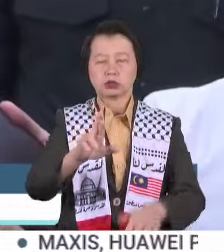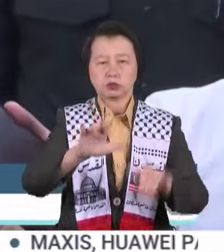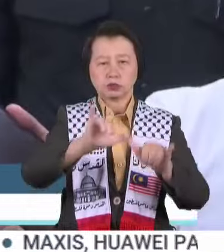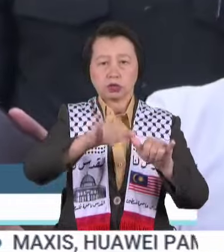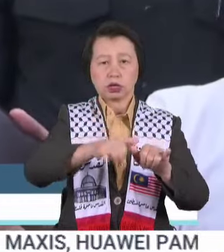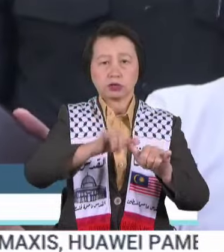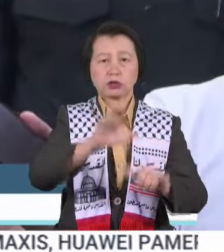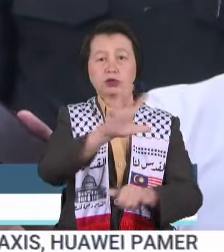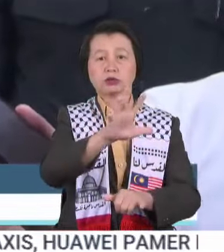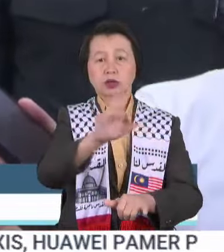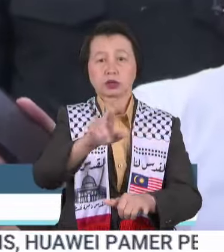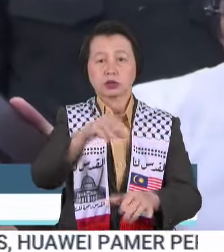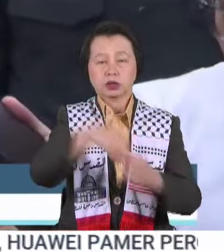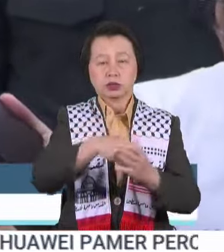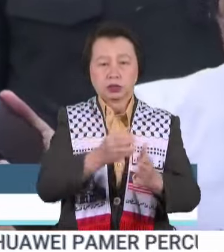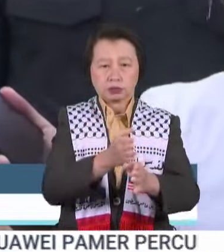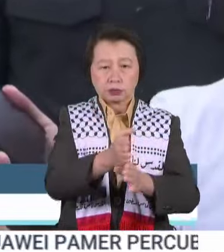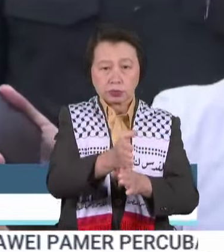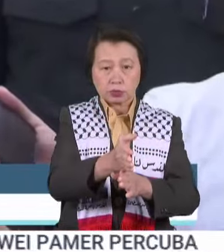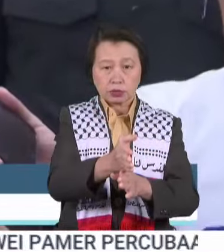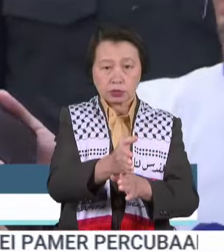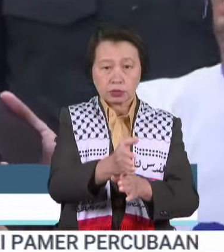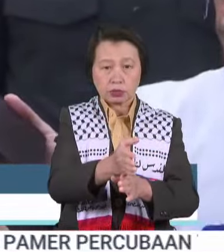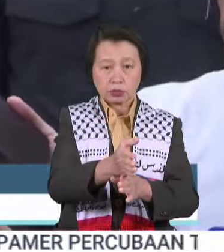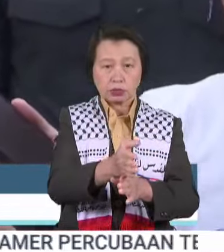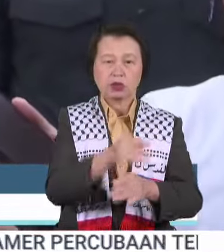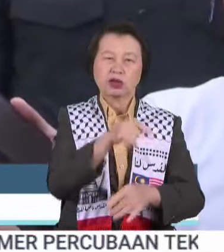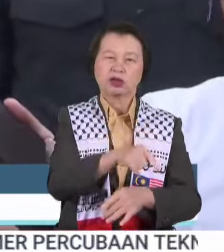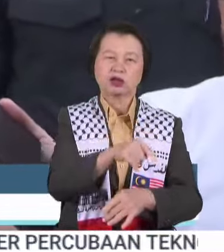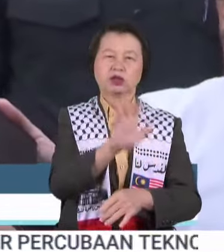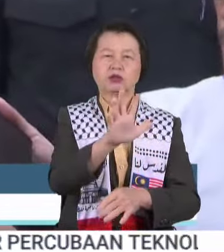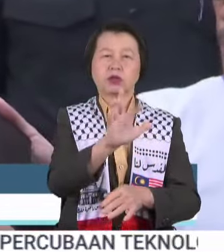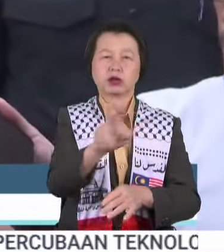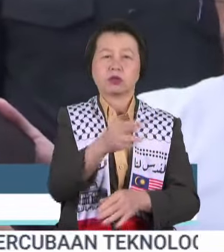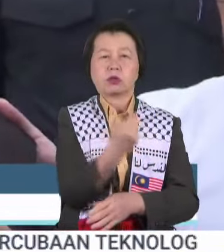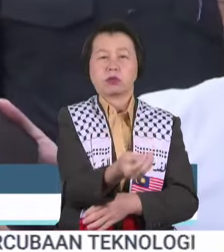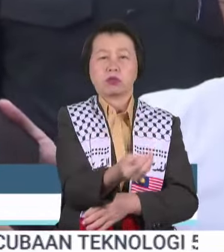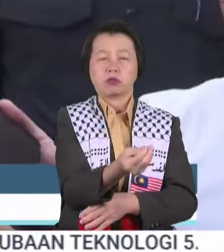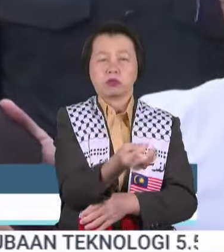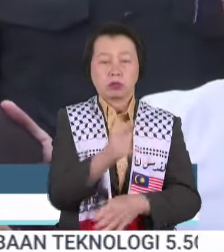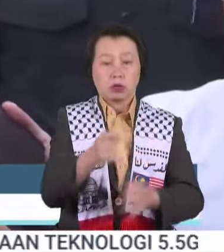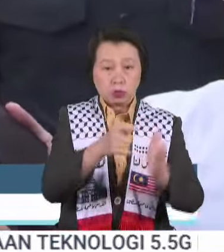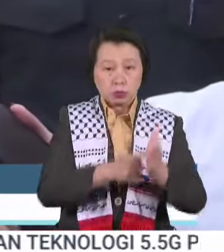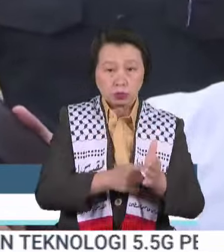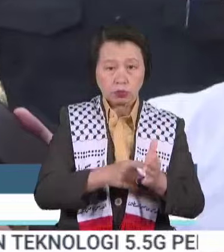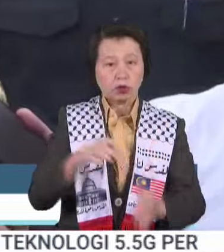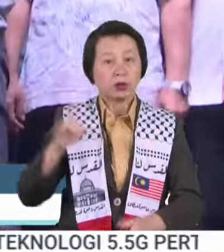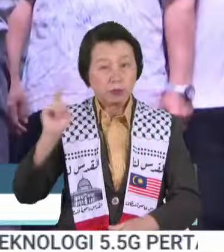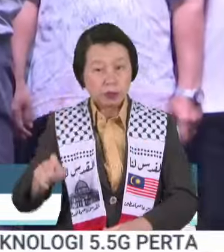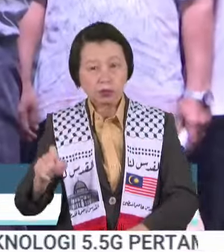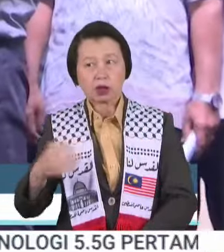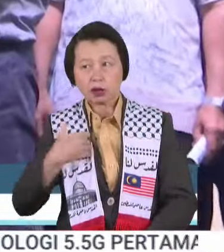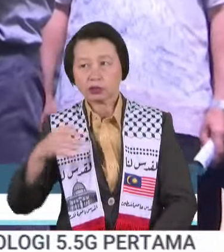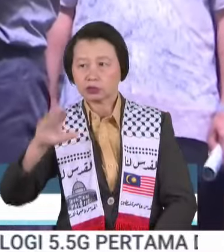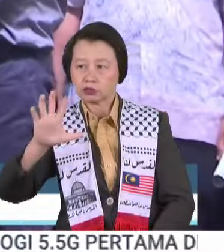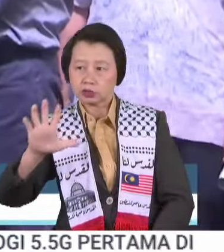yang ada di dalam bidang ENE, tapi yang diperlukan sehingga 53,000.